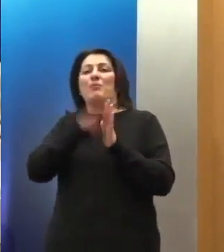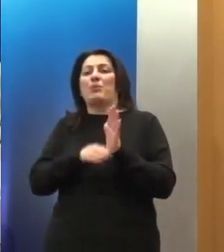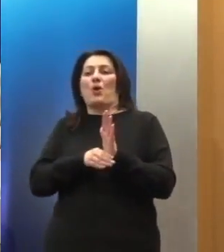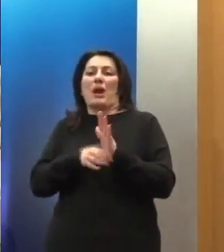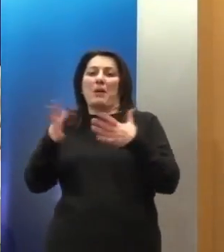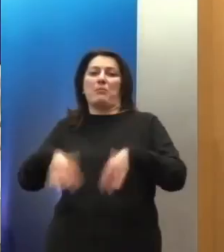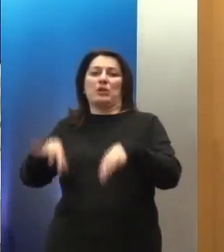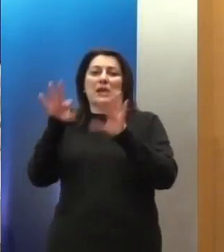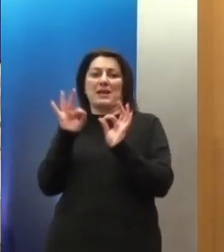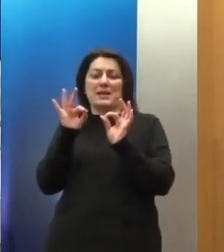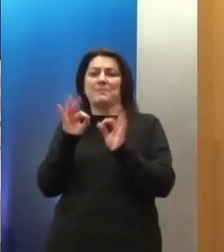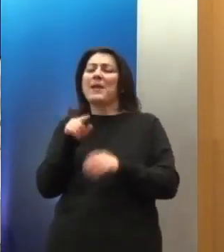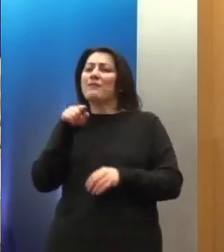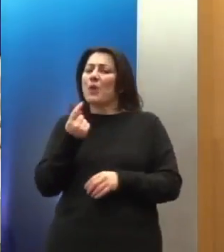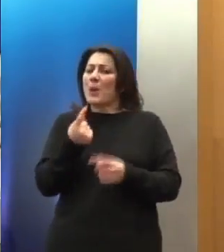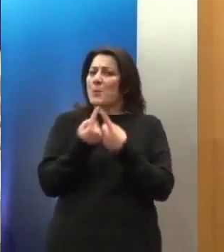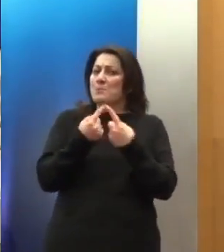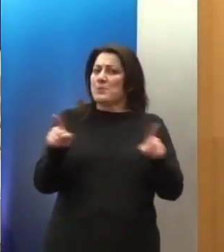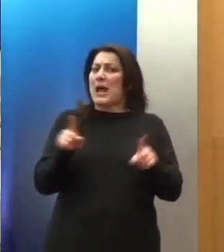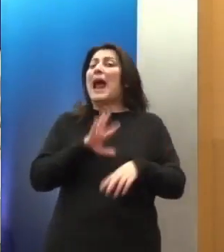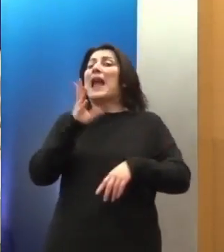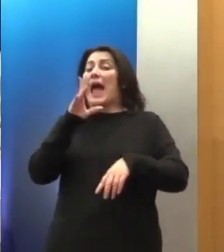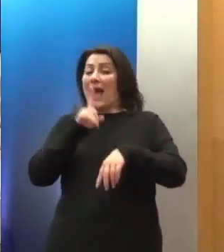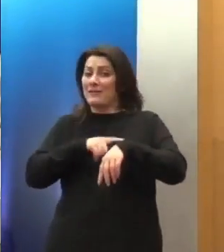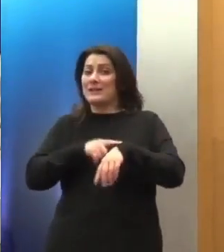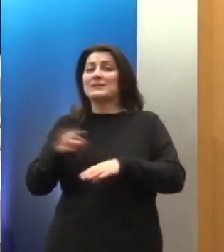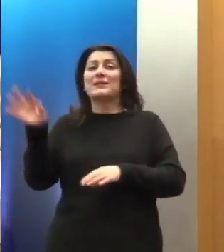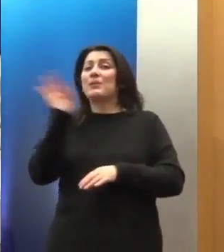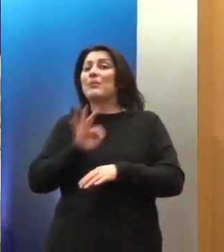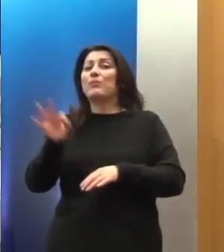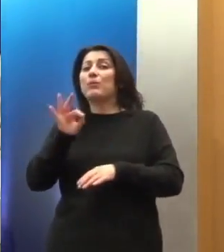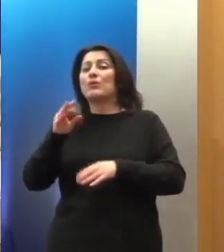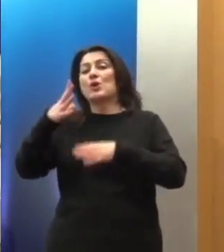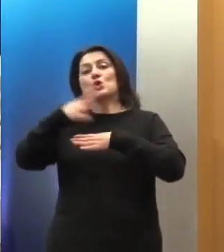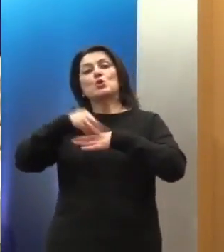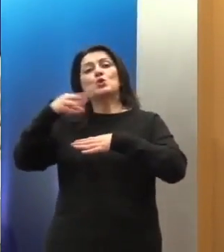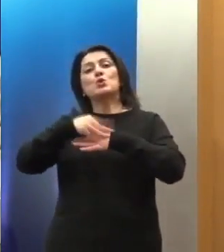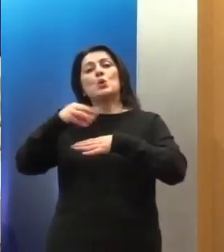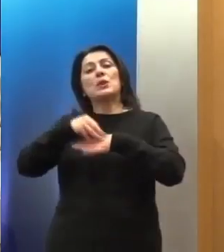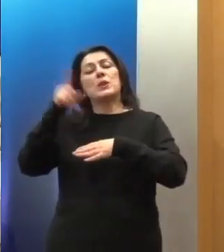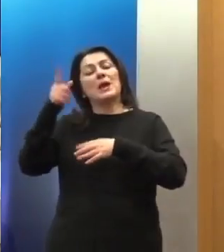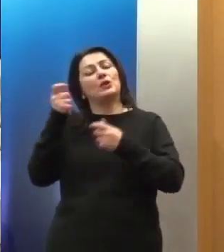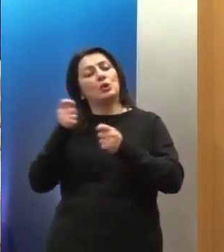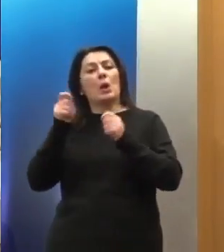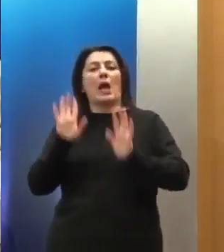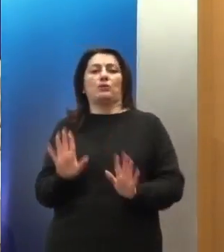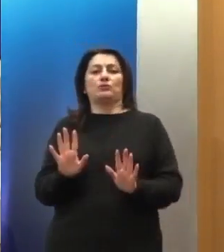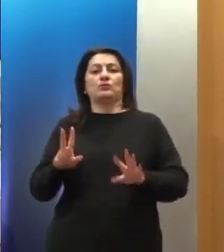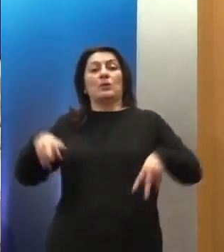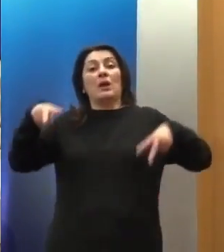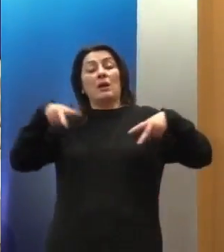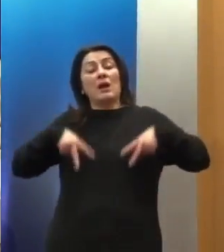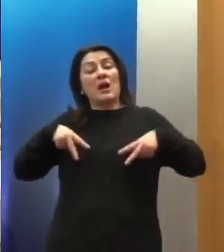Ακούγεται περίεργο, αλλά υλοποιείται αυτή τη στιγμή στη Σουηδία. Υπάρχει αυτή η δέσμευση από το κράτος, που